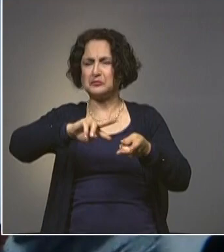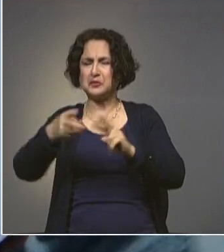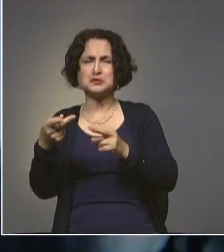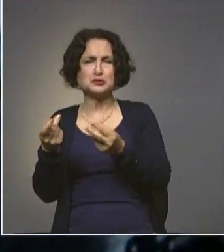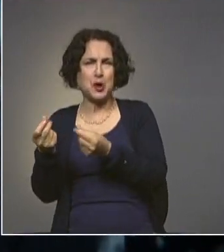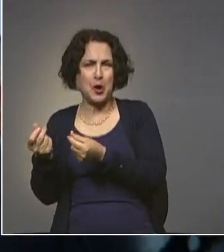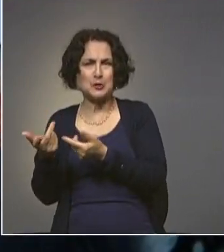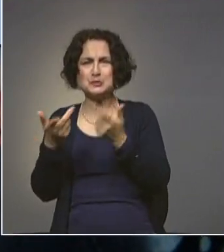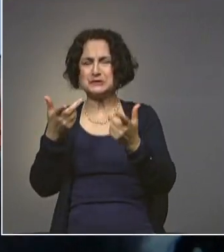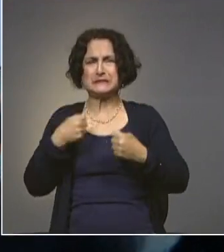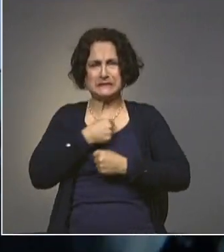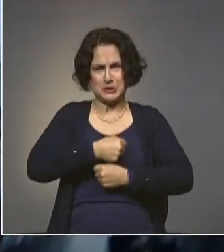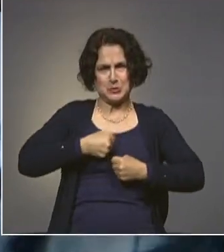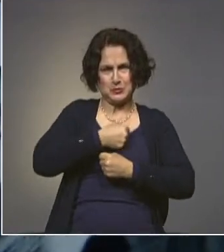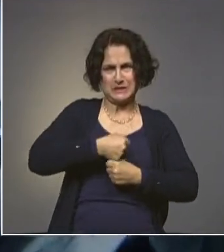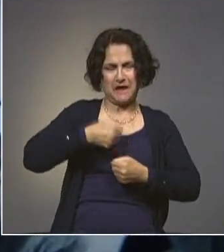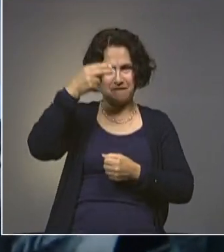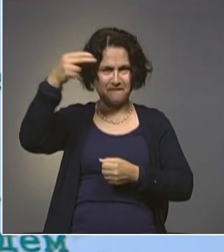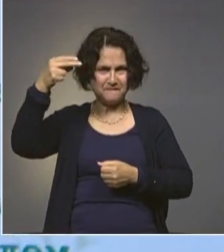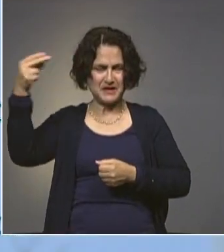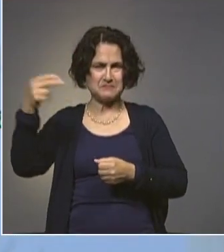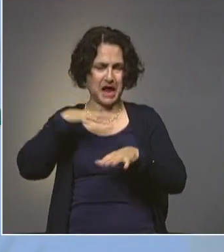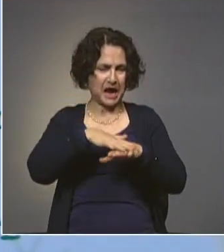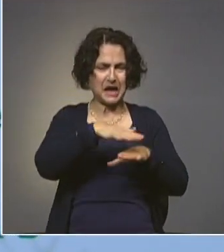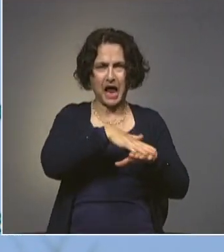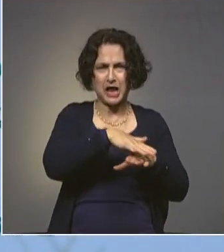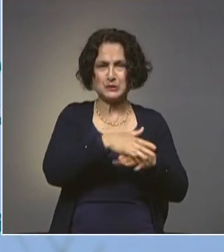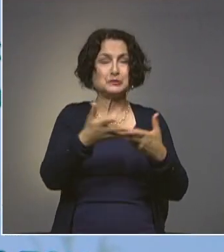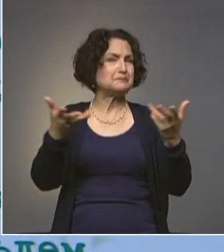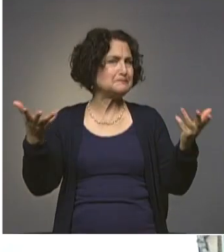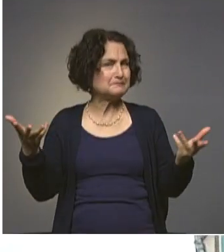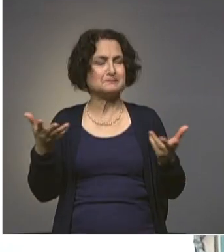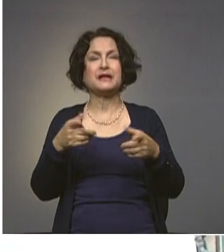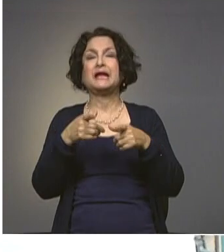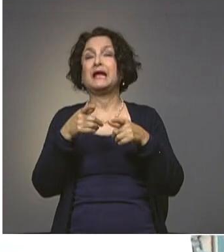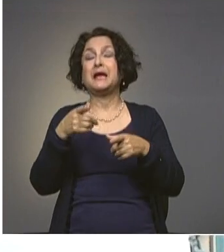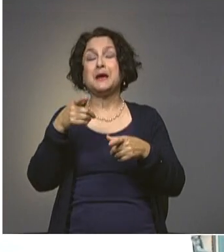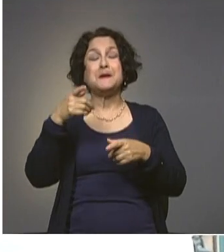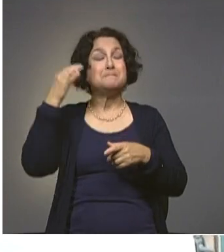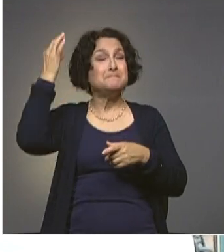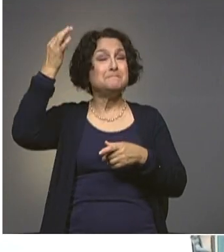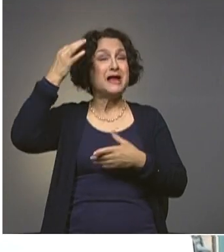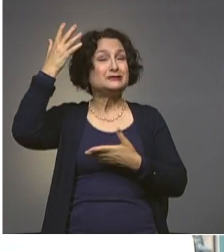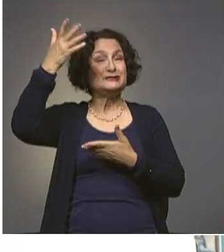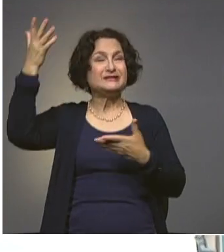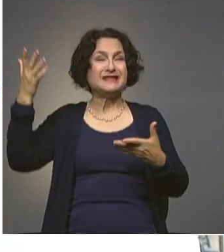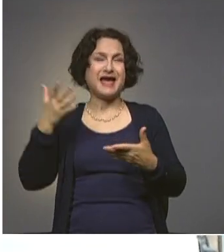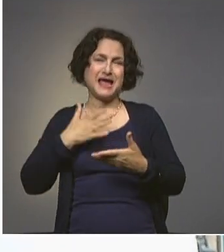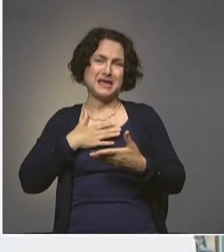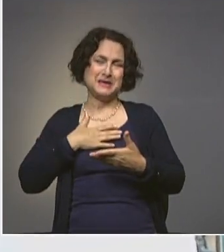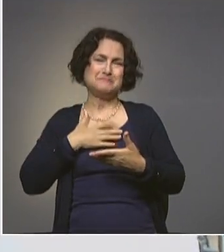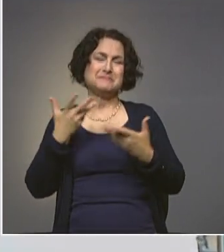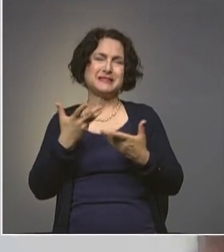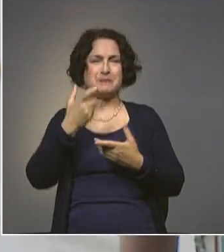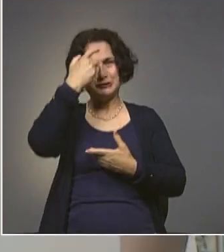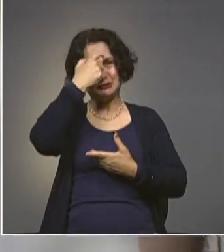това затормозява и самите фирми поради разходите, които правят. Мечтата на момчето е един ден да има собствен сервиз.